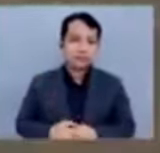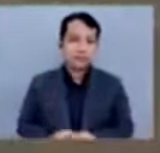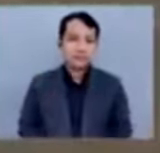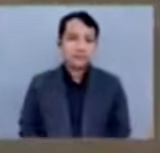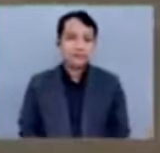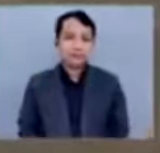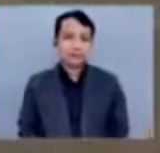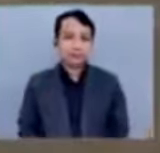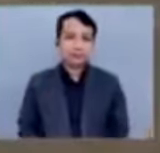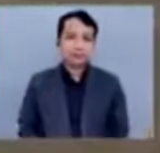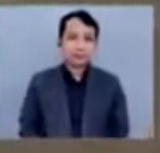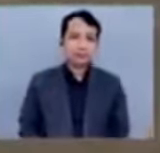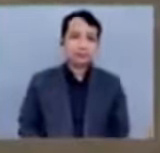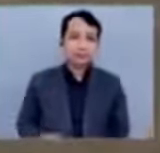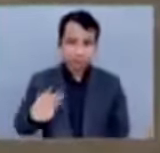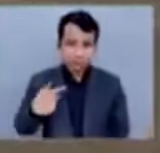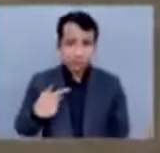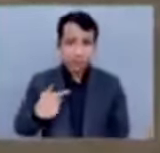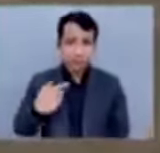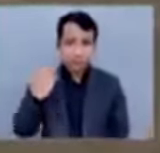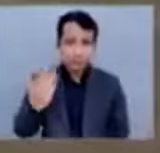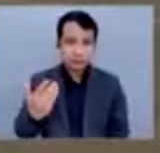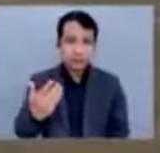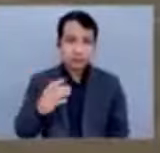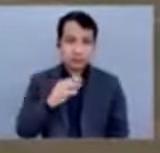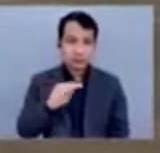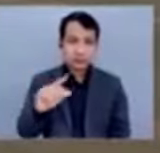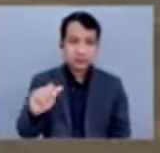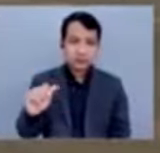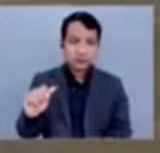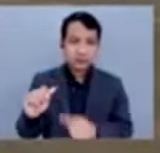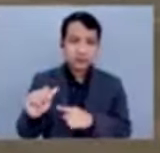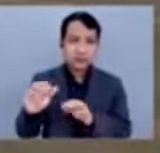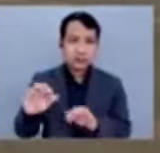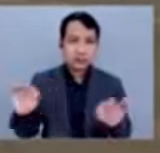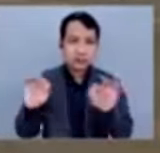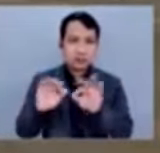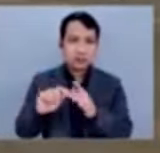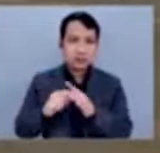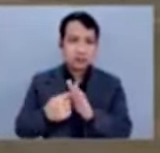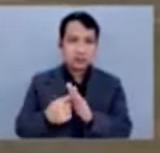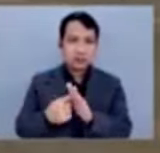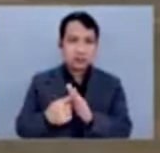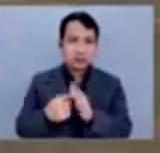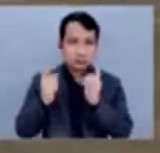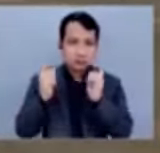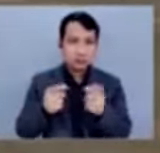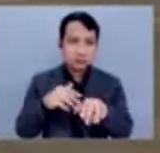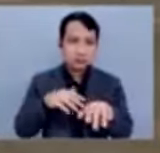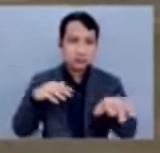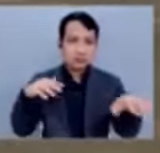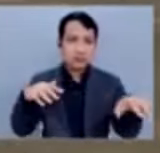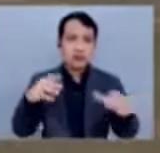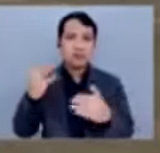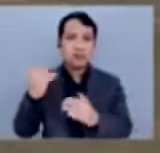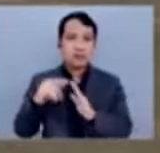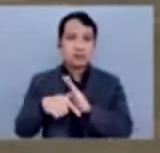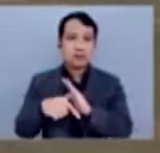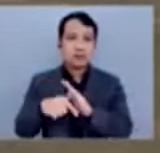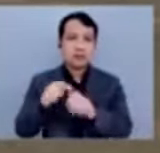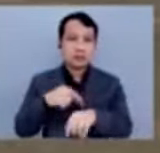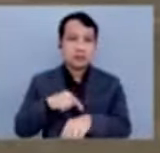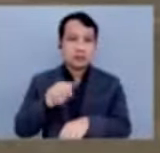Andre, posibleng magsimula nga ayon sa MMDA Metro Base, posibleng magsimula ang pagbibigat ng daloy ng trapiko mamayang alas